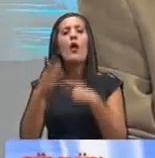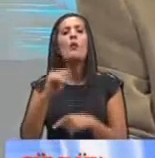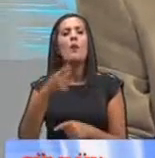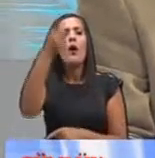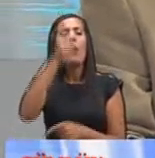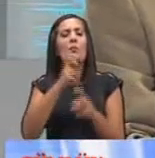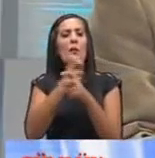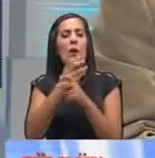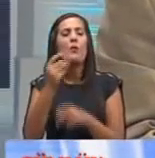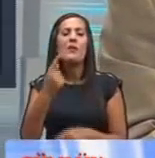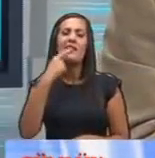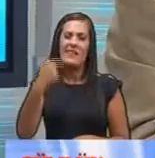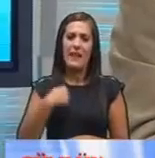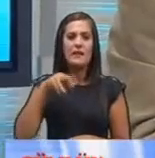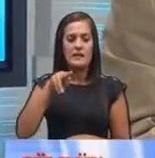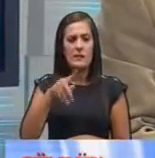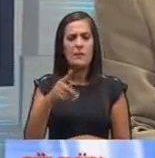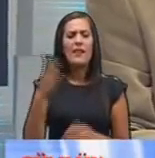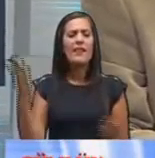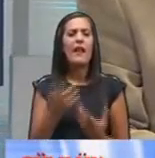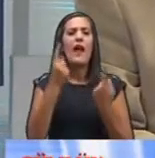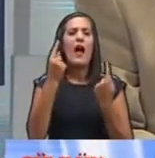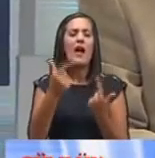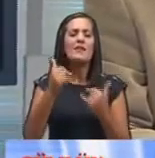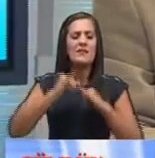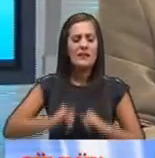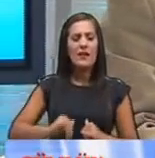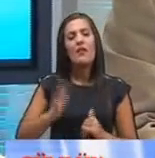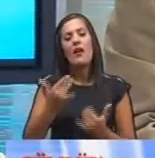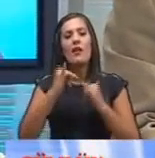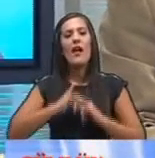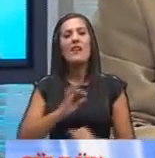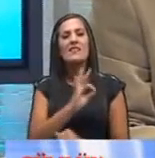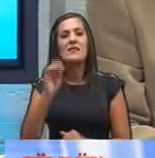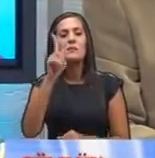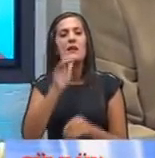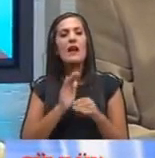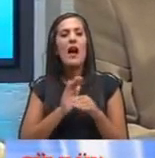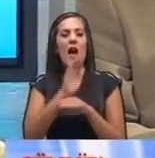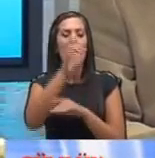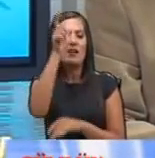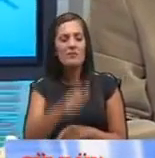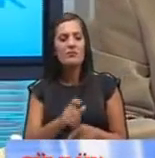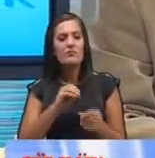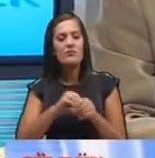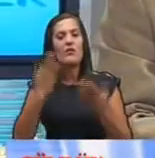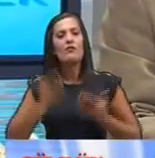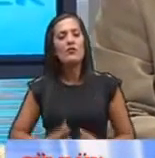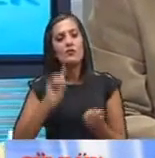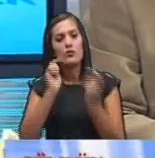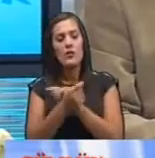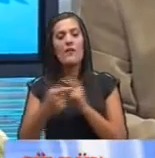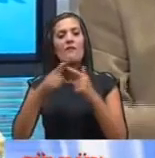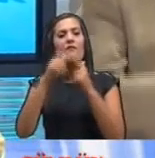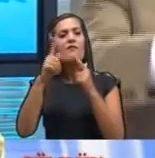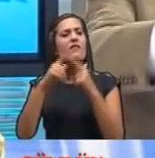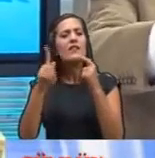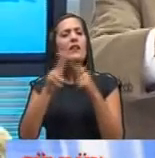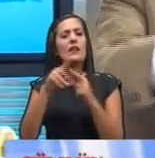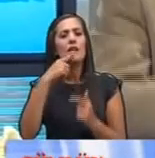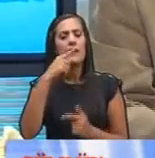bu tabii dediğiniz gibi ne kadar az konforlu veya konforsuz bir yapıya dönüşürdü. Fıtık dediğimiz